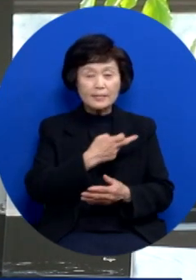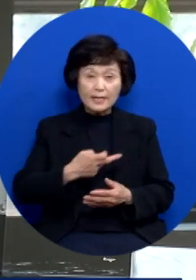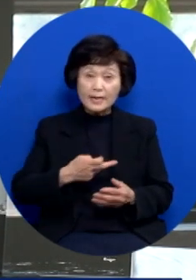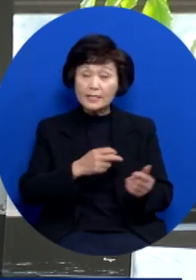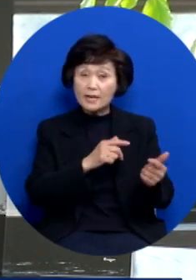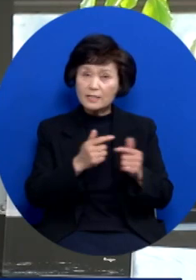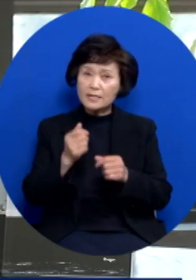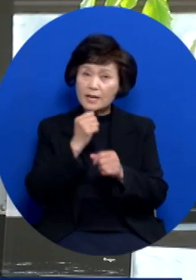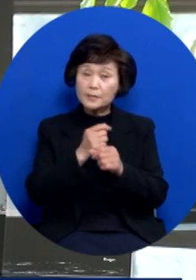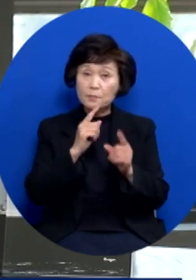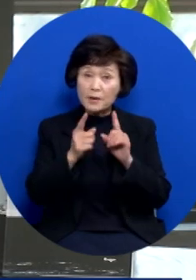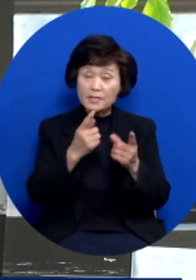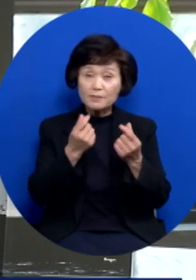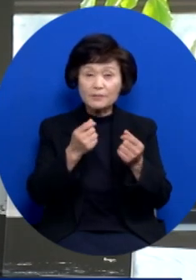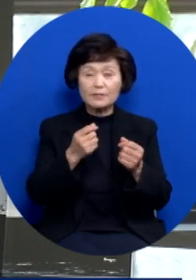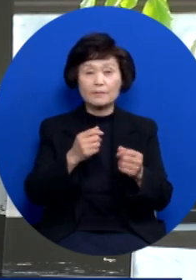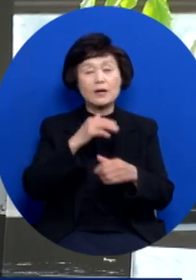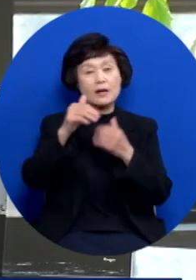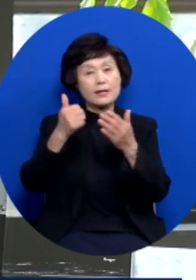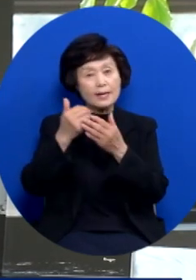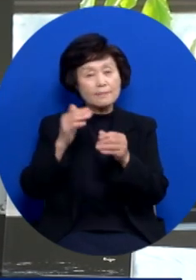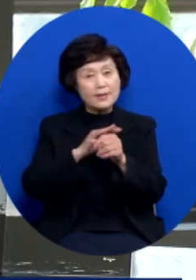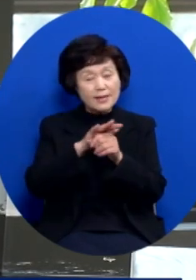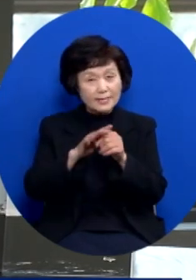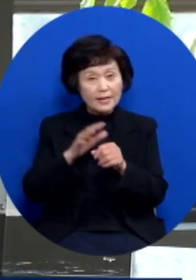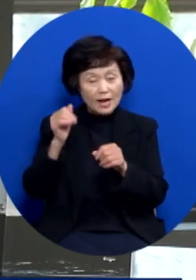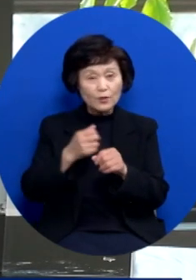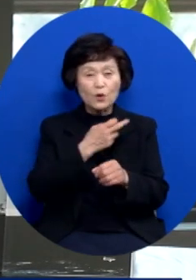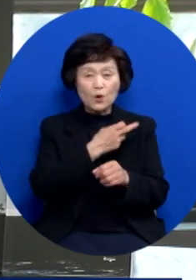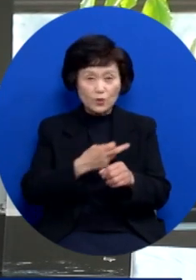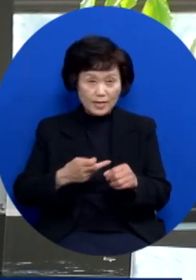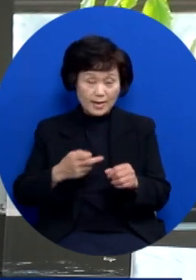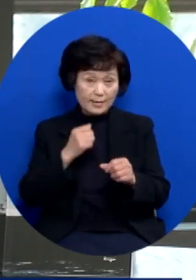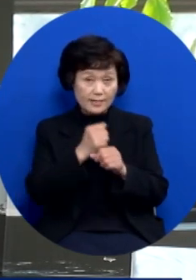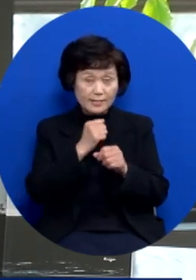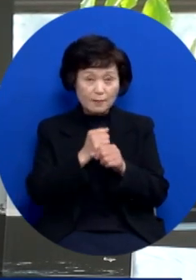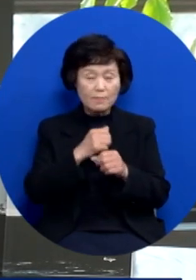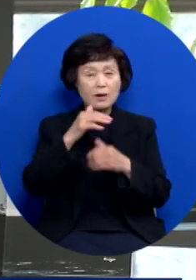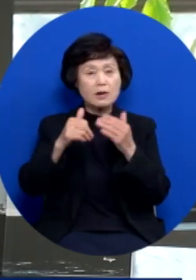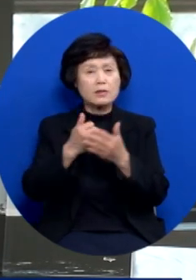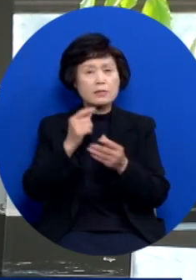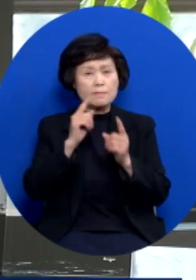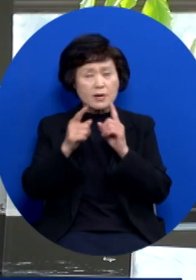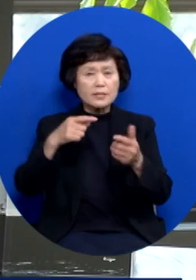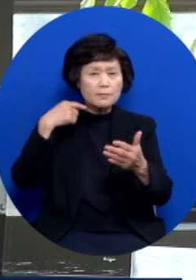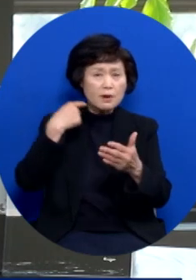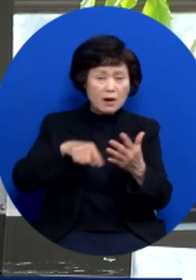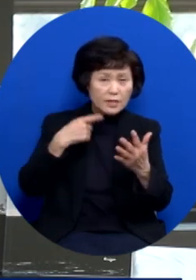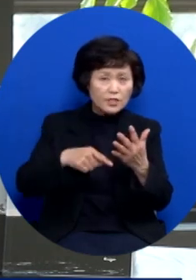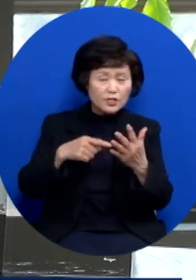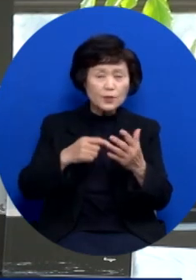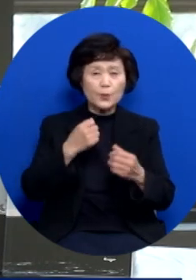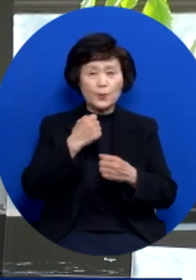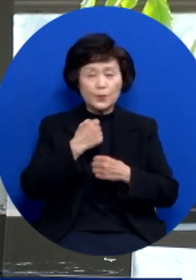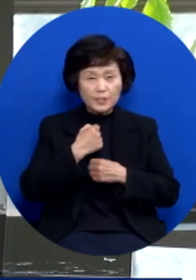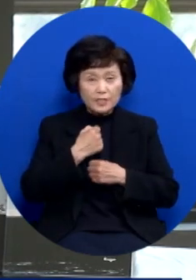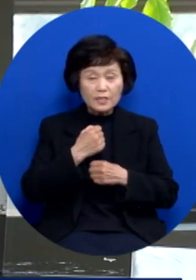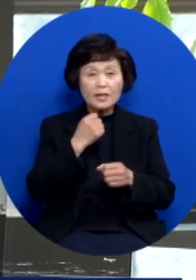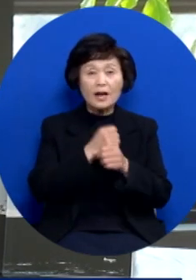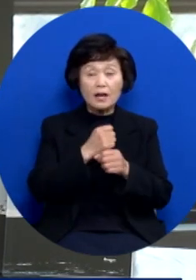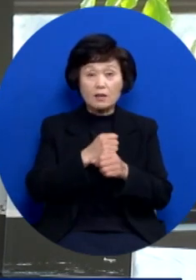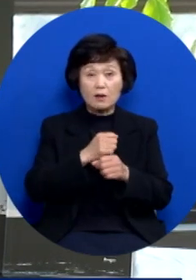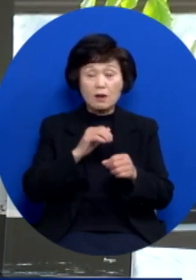말씀처럼 하나님의 사랑으로 제자를 삼아서 하나님의 말씀으로 가르치고 지키게 해서 하나님의 사랑이